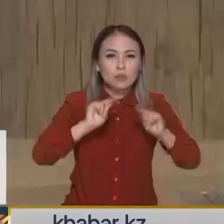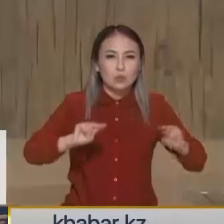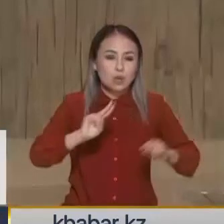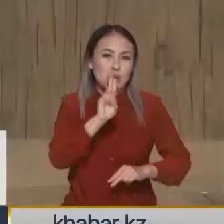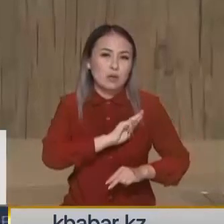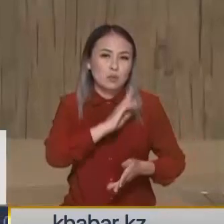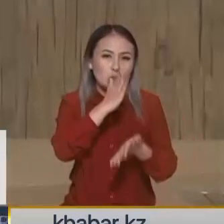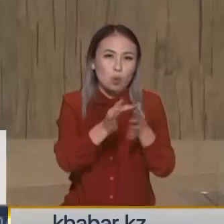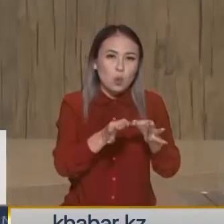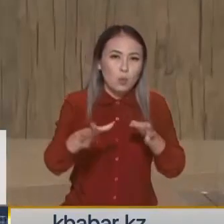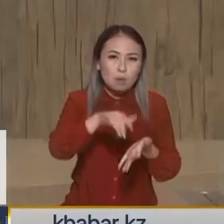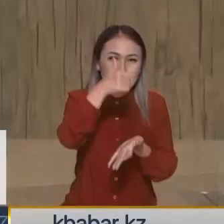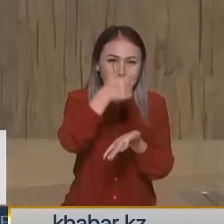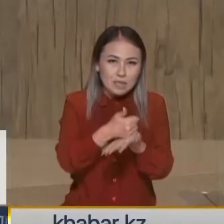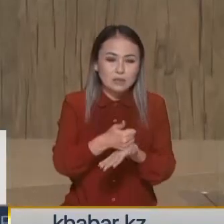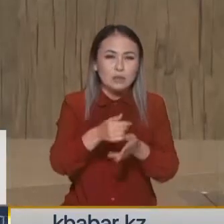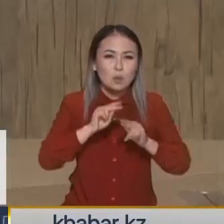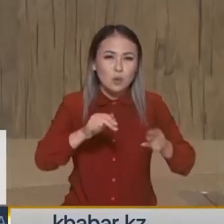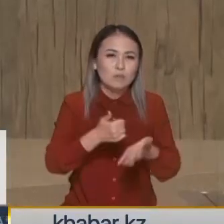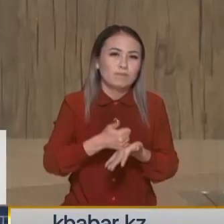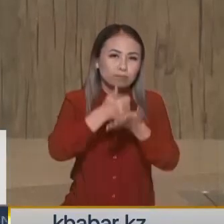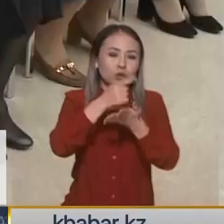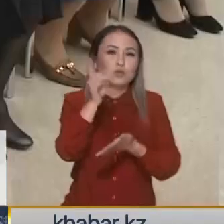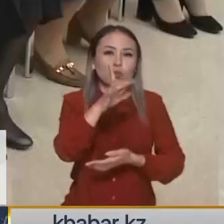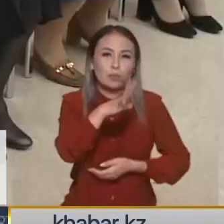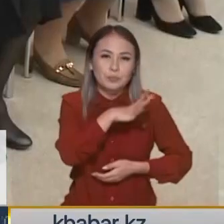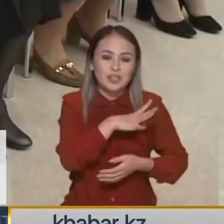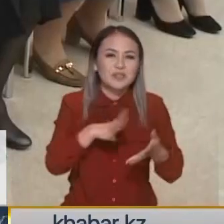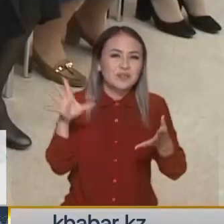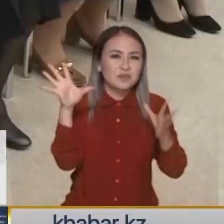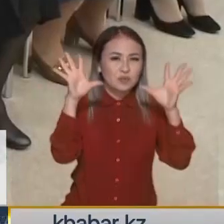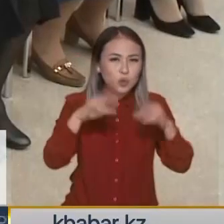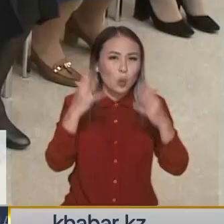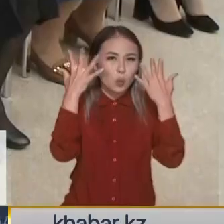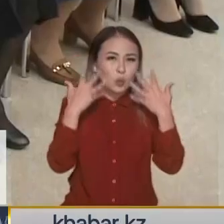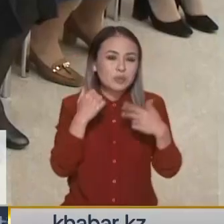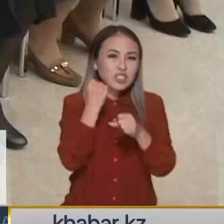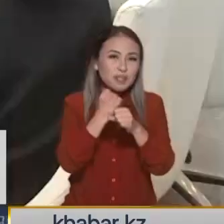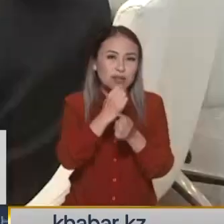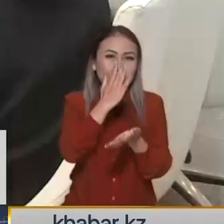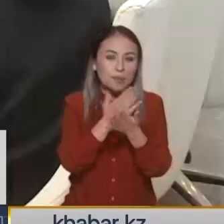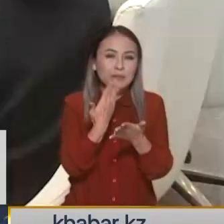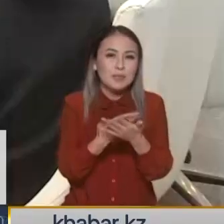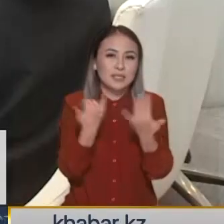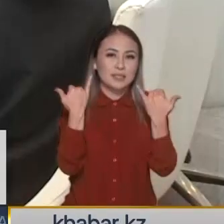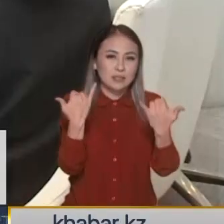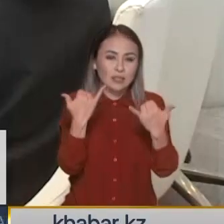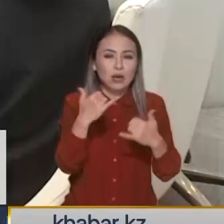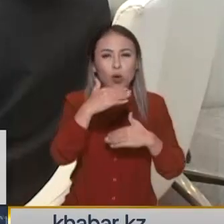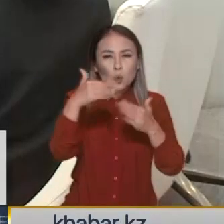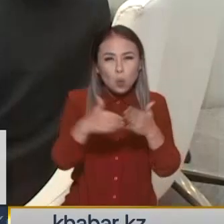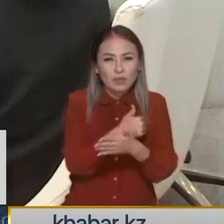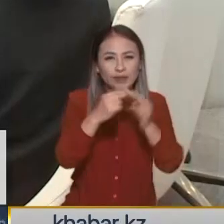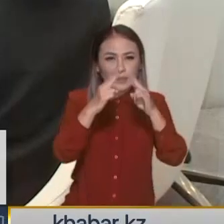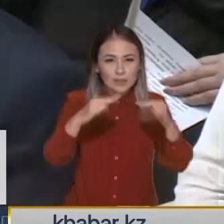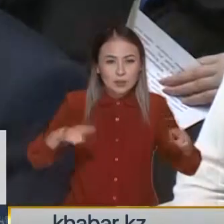етеді. Облыс басшысы педагог мәртебесін мерейлі ету мақсатында өңірде барлық жағдай жасалып жатқандығын жеткізді. Мәселен, қазірдің өзінде ондаған жаңа ғимарат